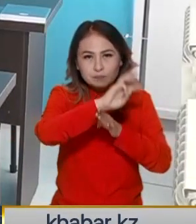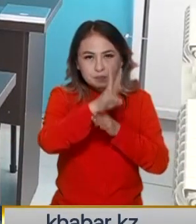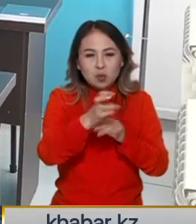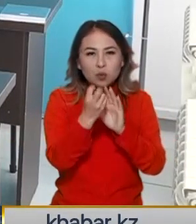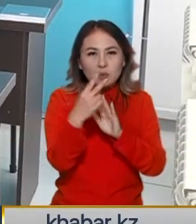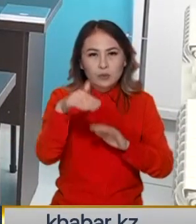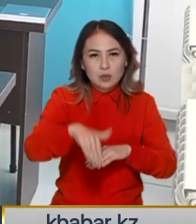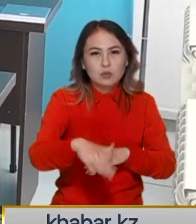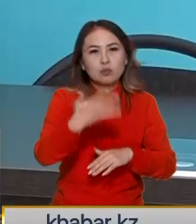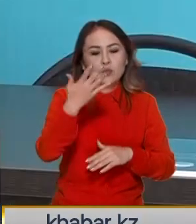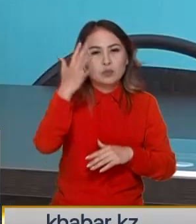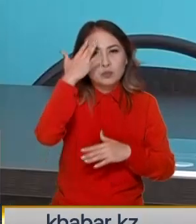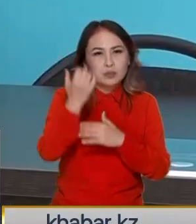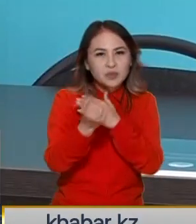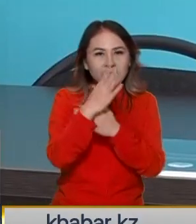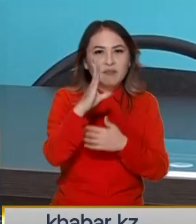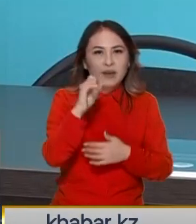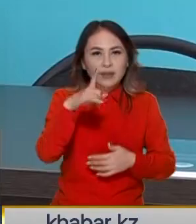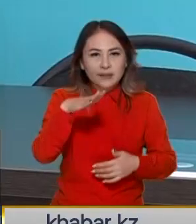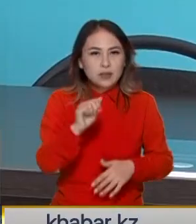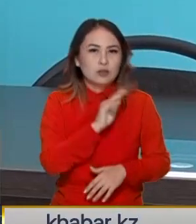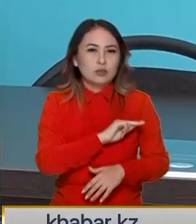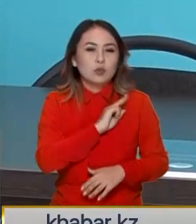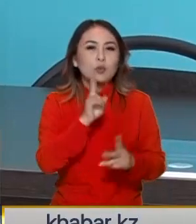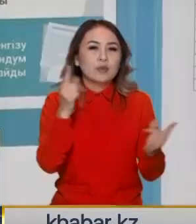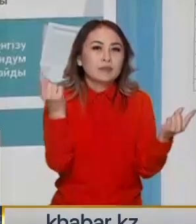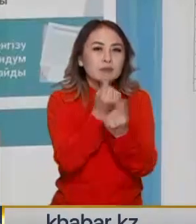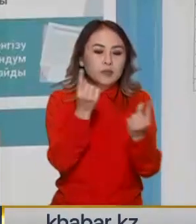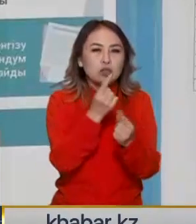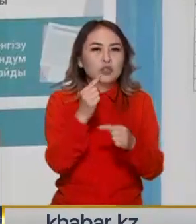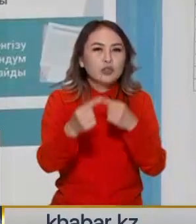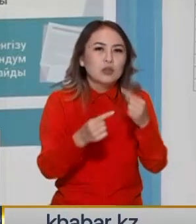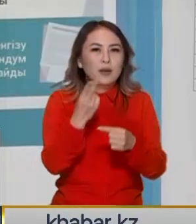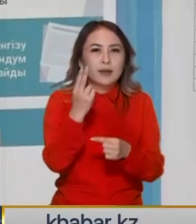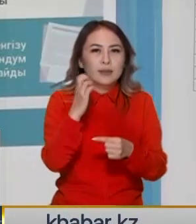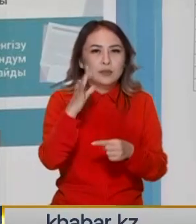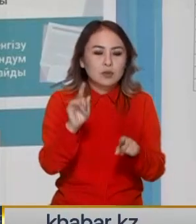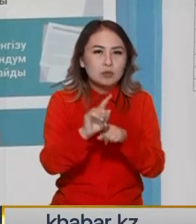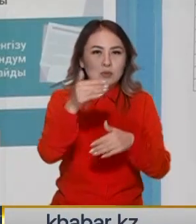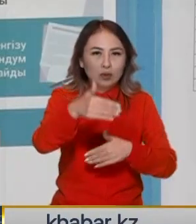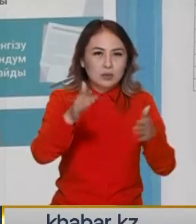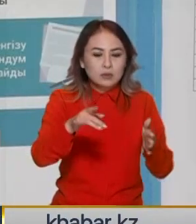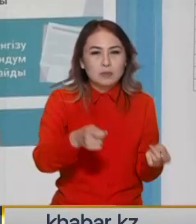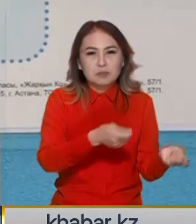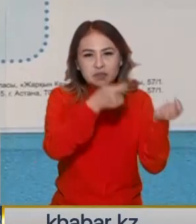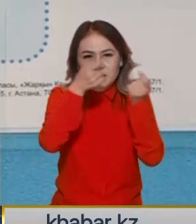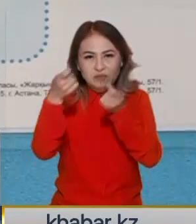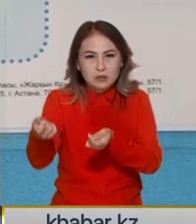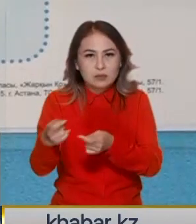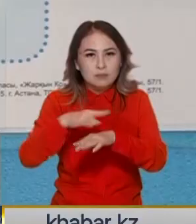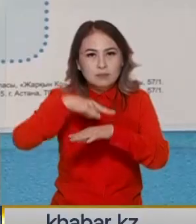Облыста 12 мыңнан астам мұнайшы вахталық әдіспен жұмыс істейтіндіктен Каспий қайраңына дауыс беру жәшігі ұшақпен жеткізіледі.